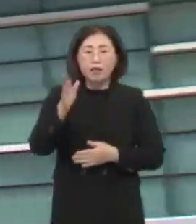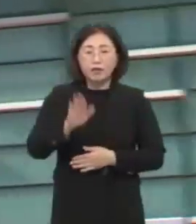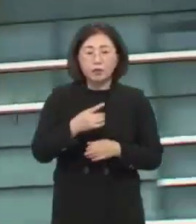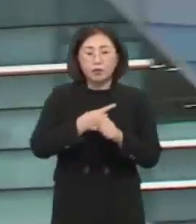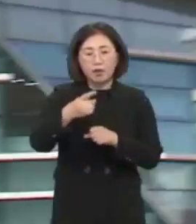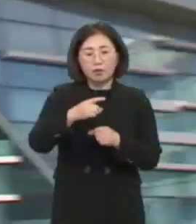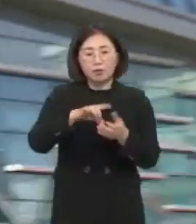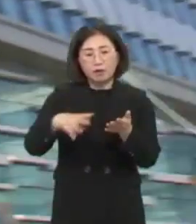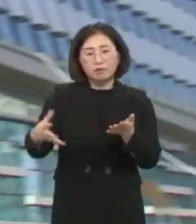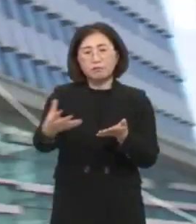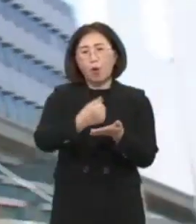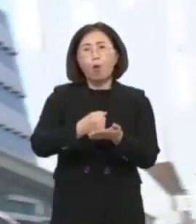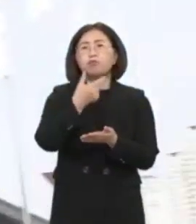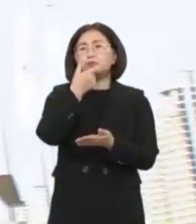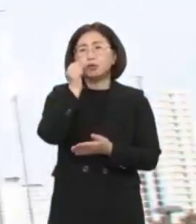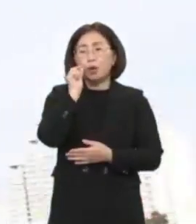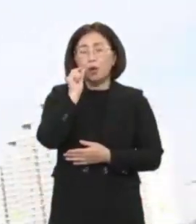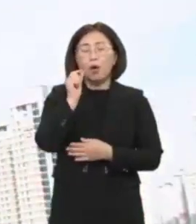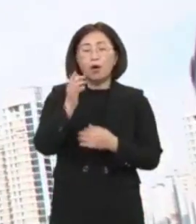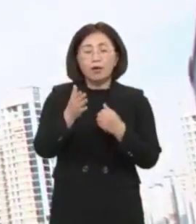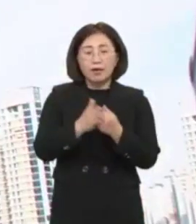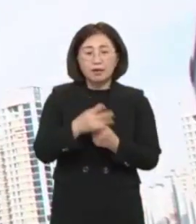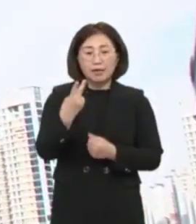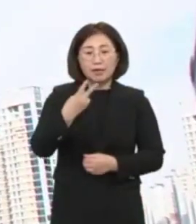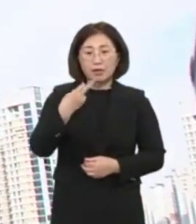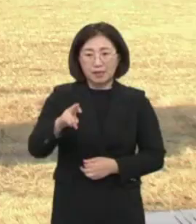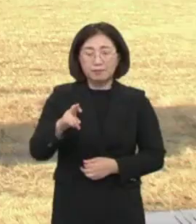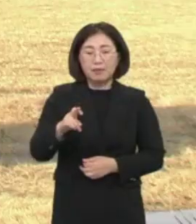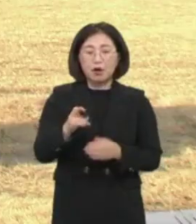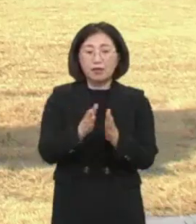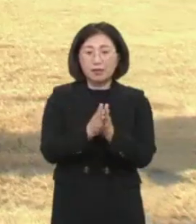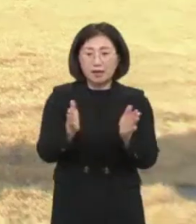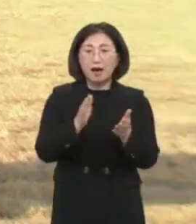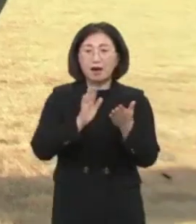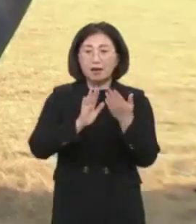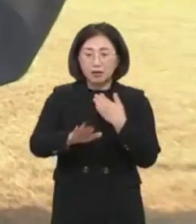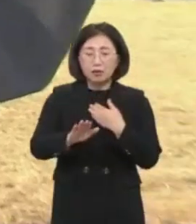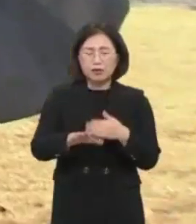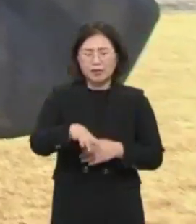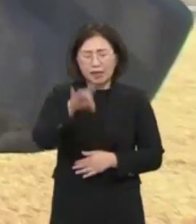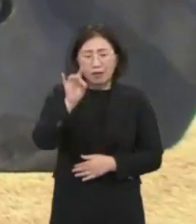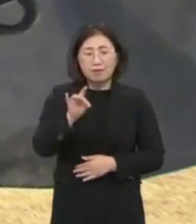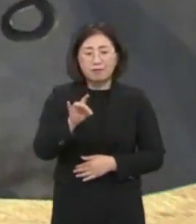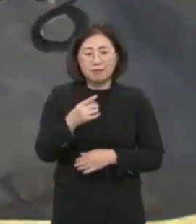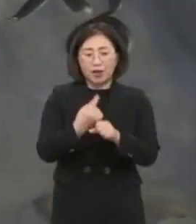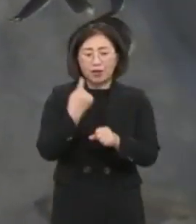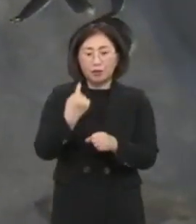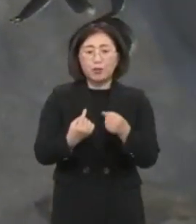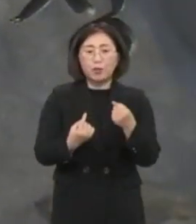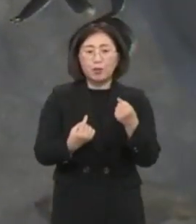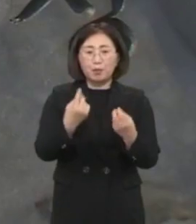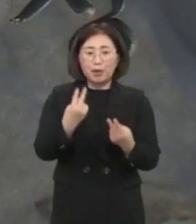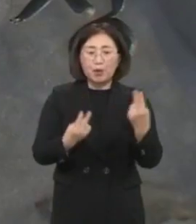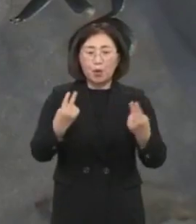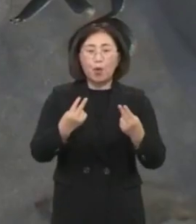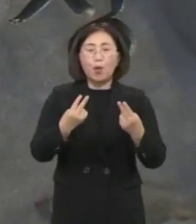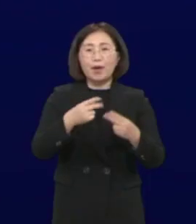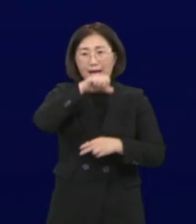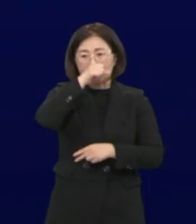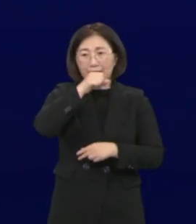감소가 확실시 되면서 세종시가 2012년 시 출범 이후 처음으로 전년도보다 본 예산을 삭감하기로